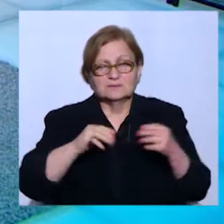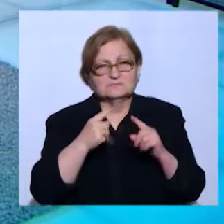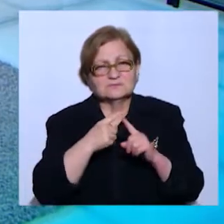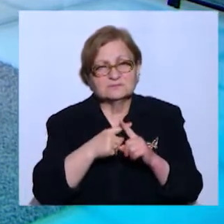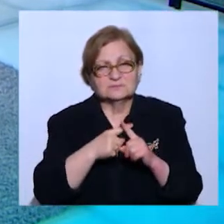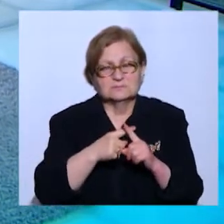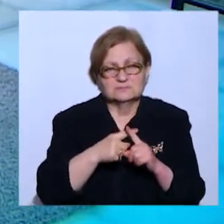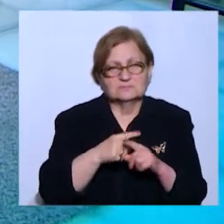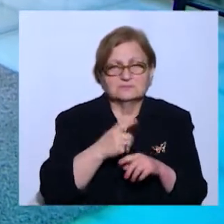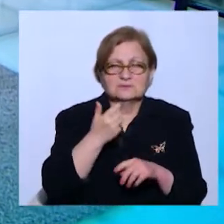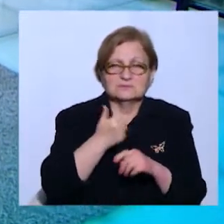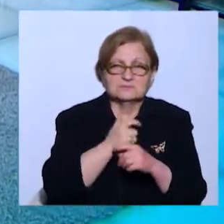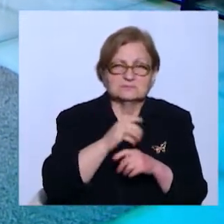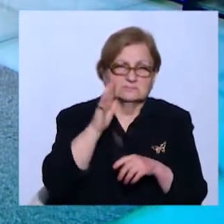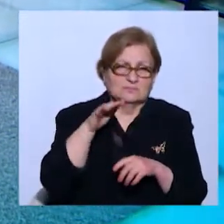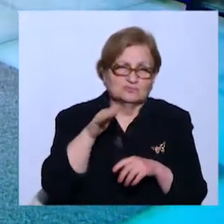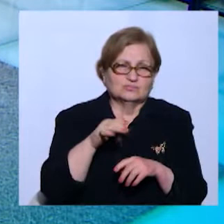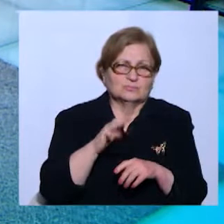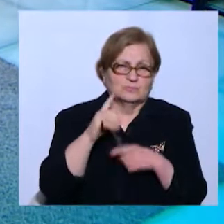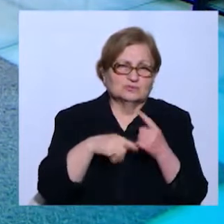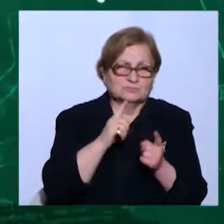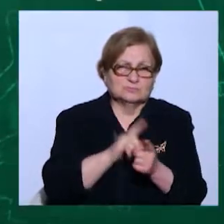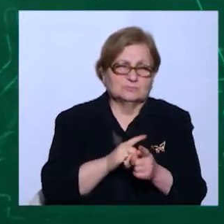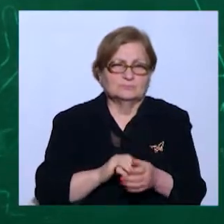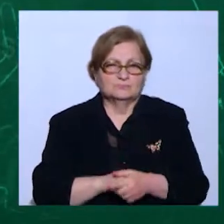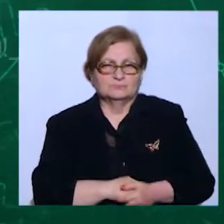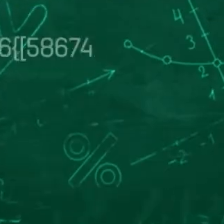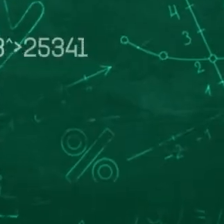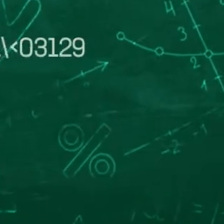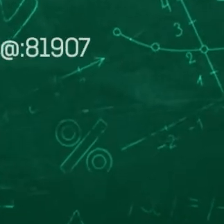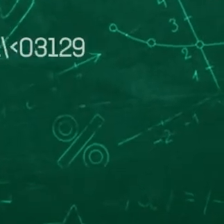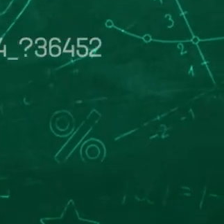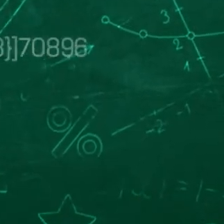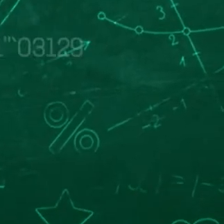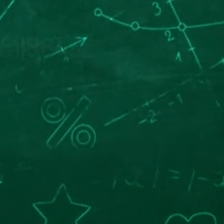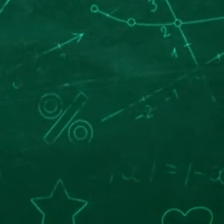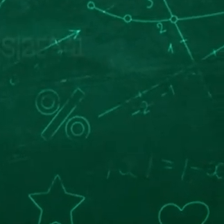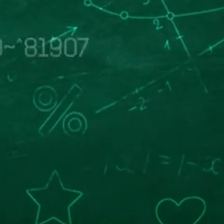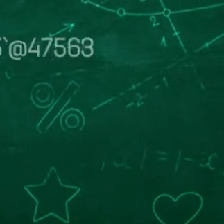გემშვიდობებით, შემდეგ მეცადინებამდე.